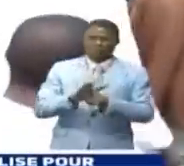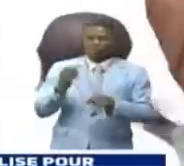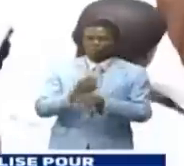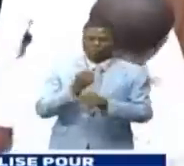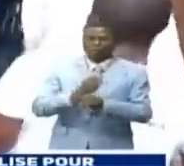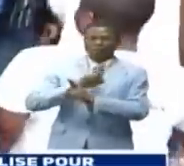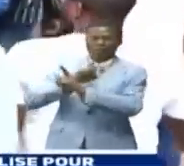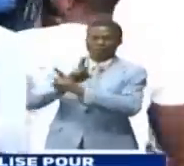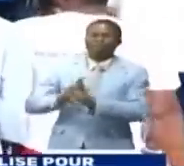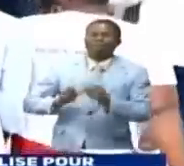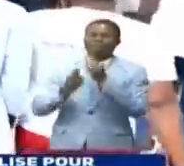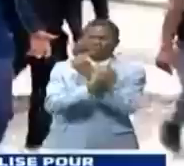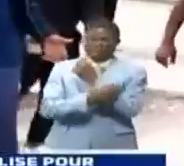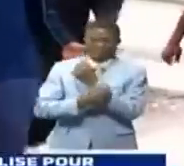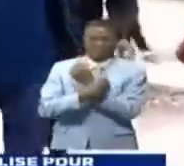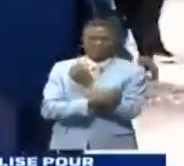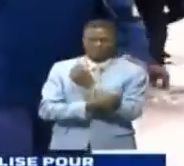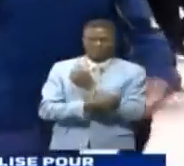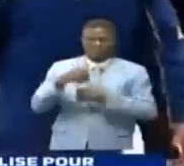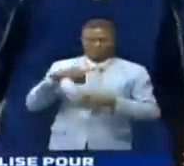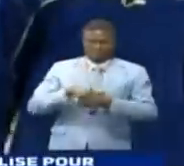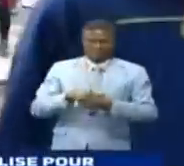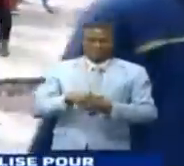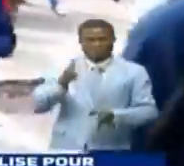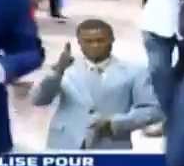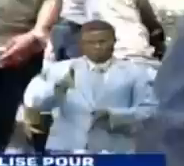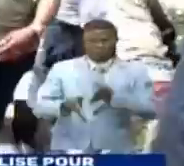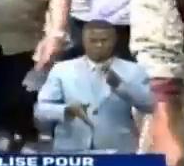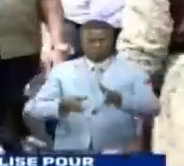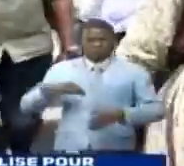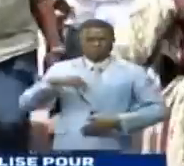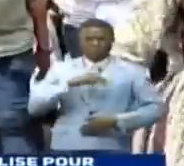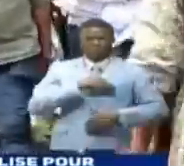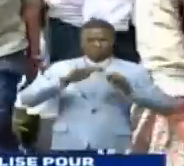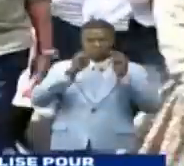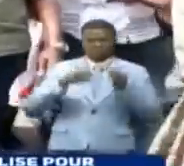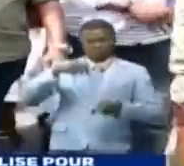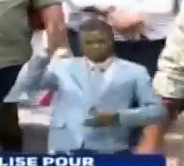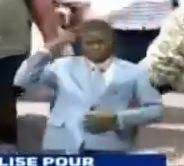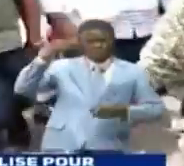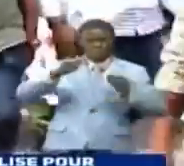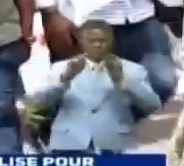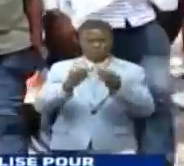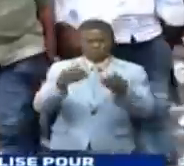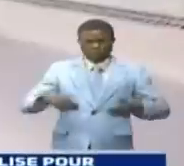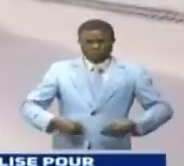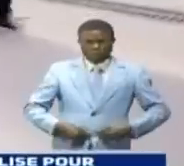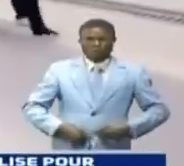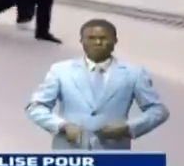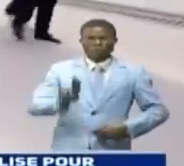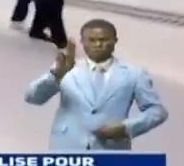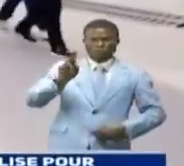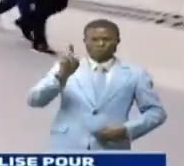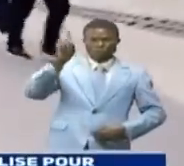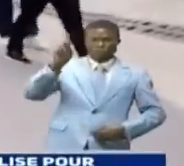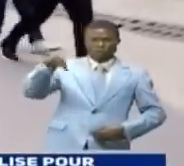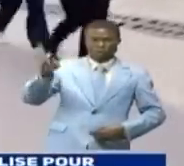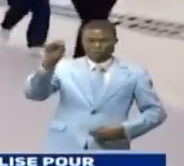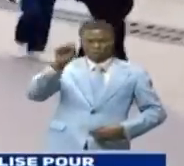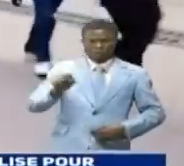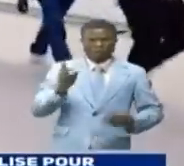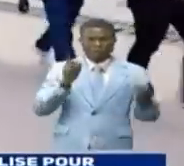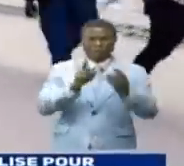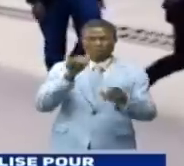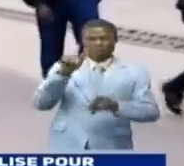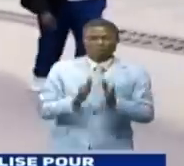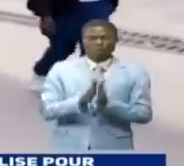pour défendre la patrie. Au cours de cette marche, les membres du présidium de la Ligue des Jeunes de l'UDPS ont rencontré leur secrétaire